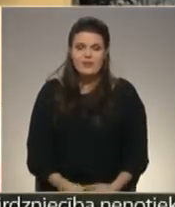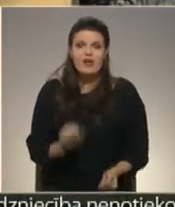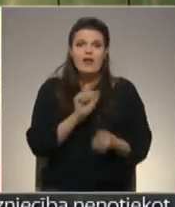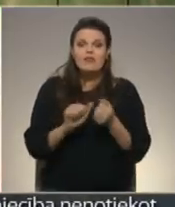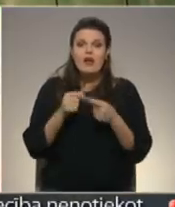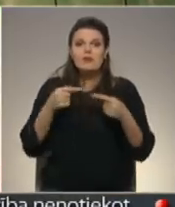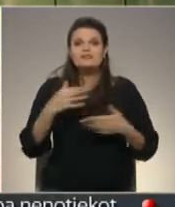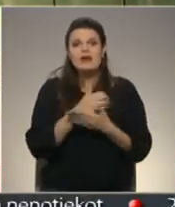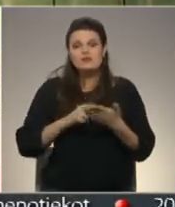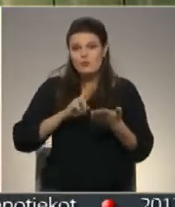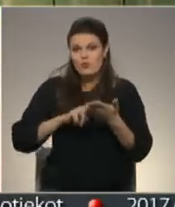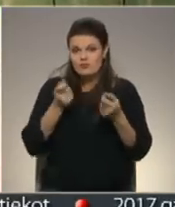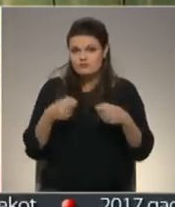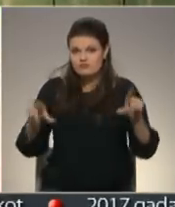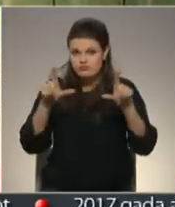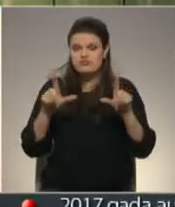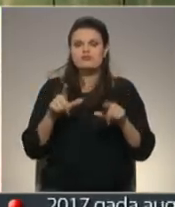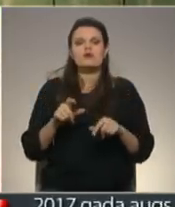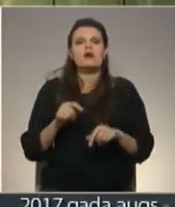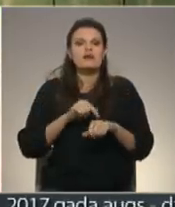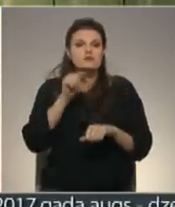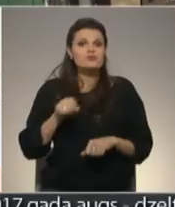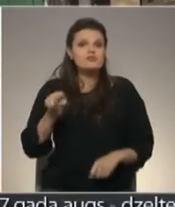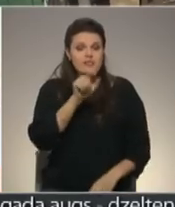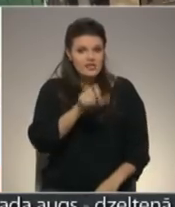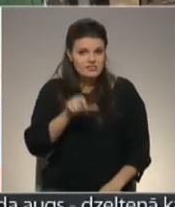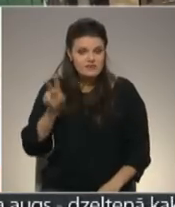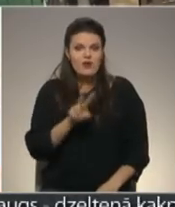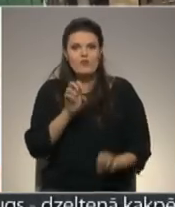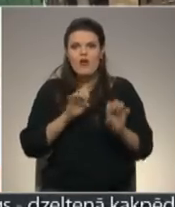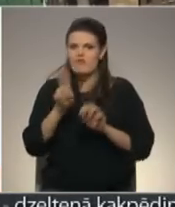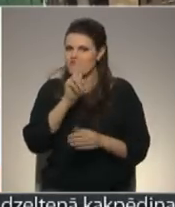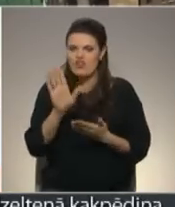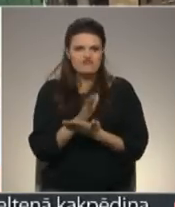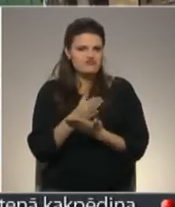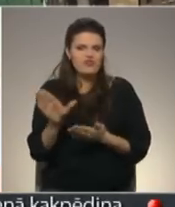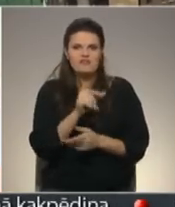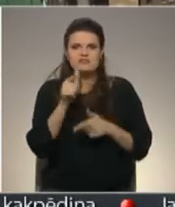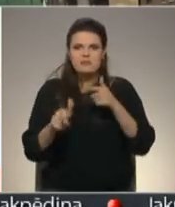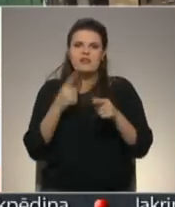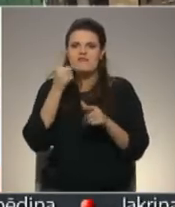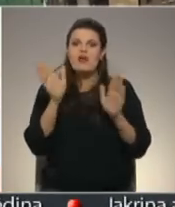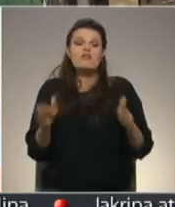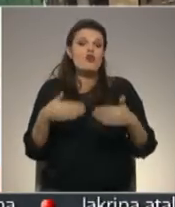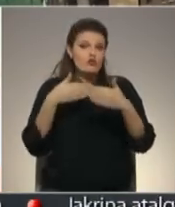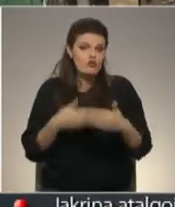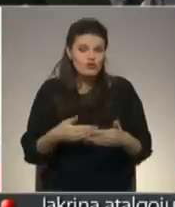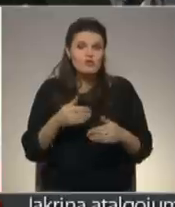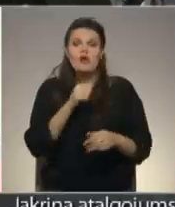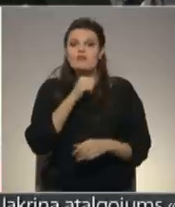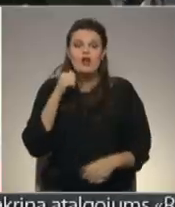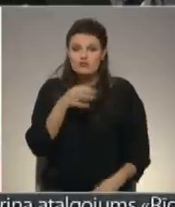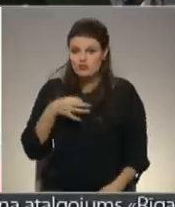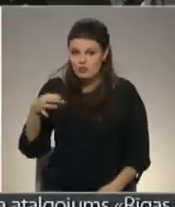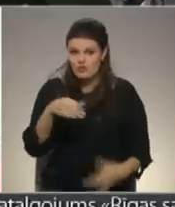Dabas resursu nodokļu kāpumu visvairāk izjutīs tie iedzīvotāji, kuri atkritumus nešķiro un visu met vienā konteinerā. Lai gan Talsu